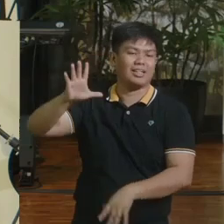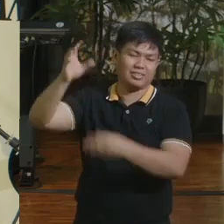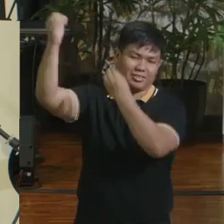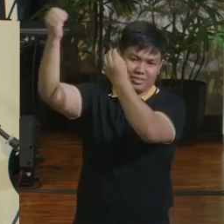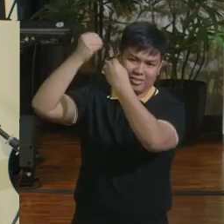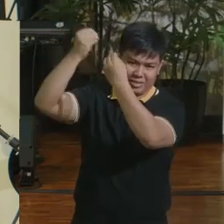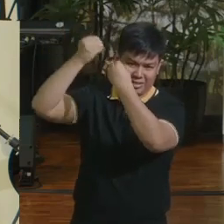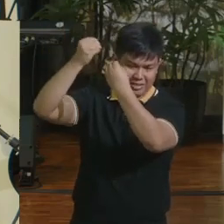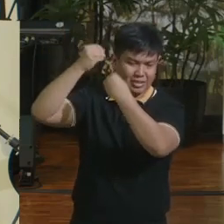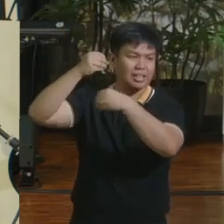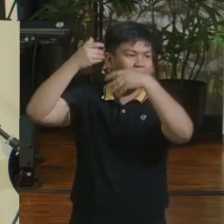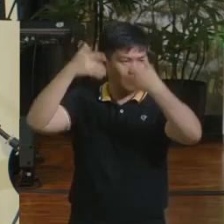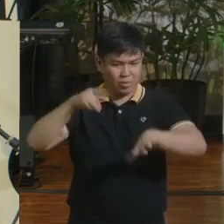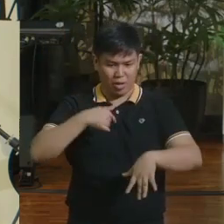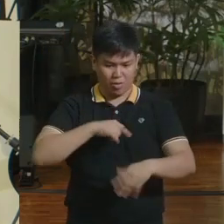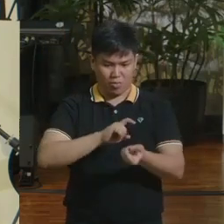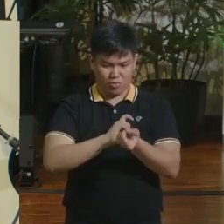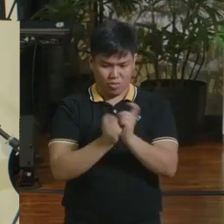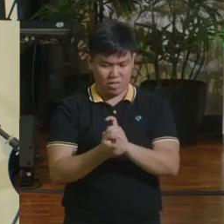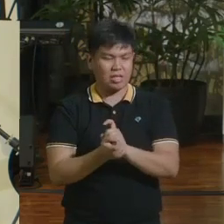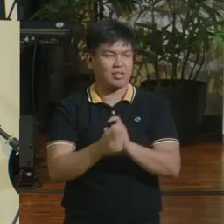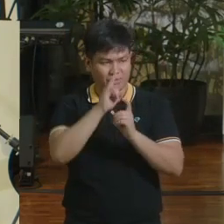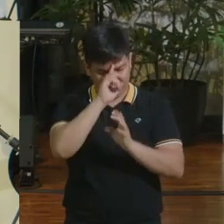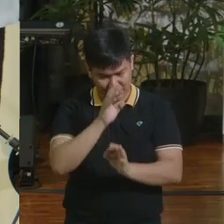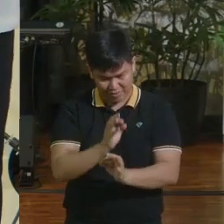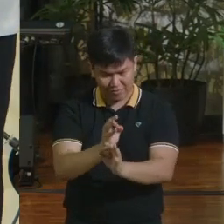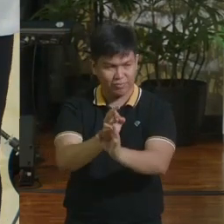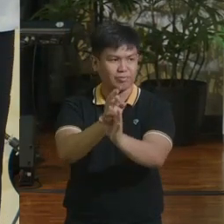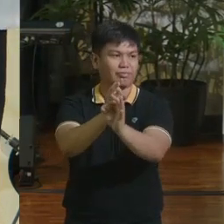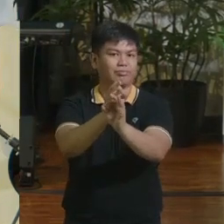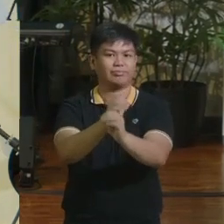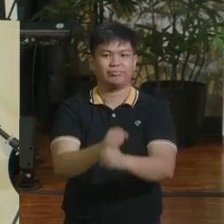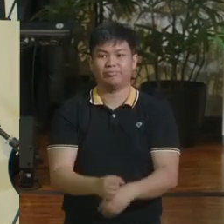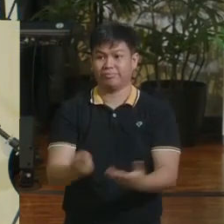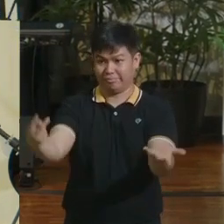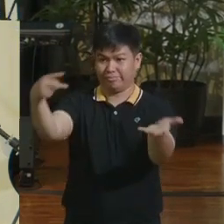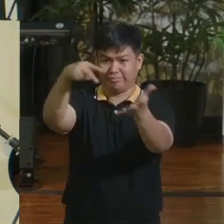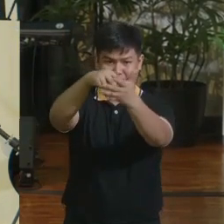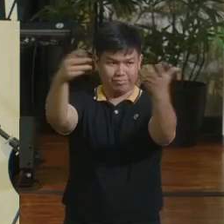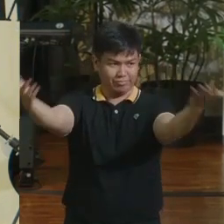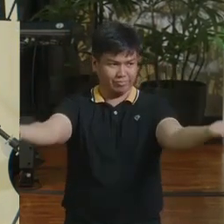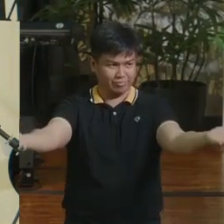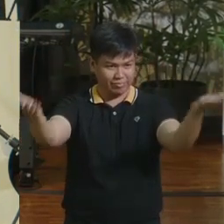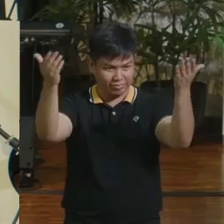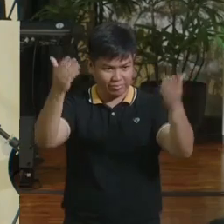kanyang pagkakatawad. Tayo po'y tumayo, tayo manalangin.